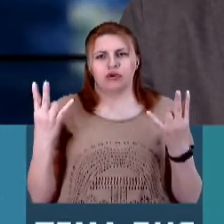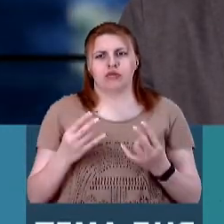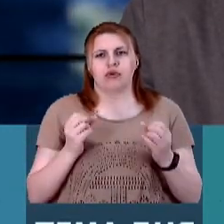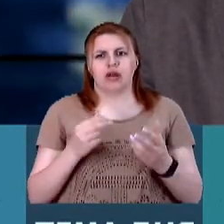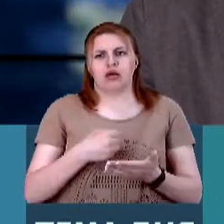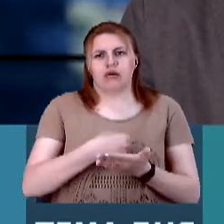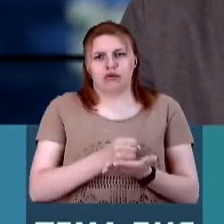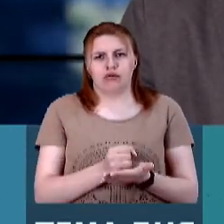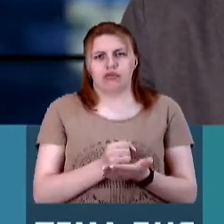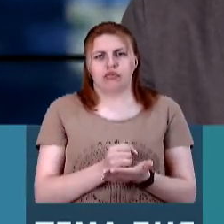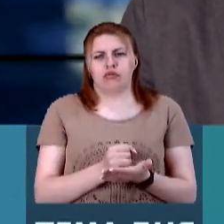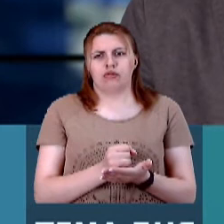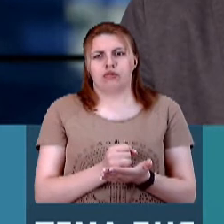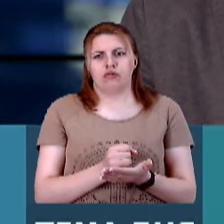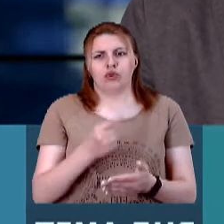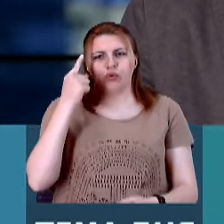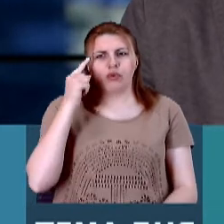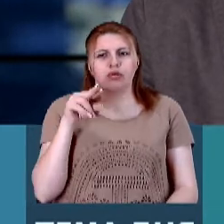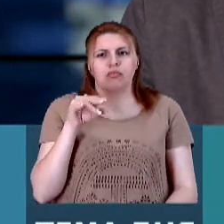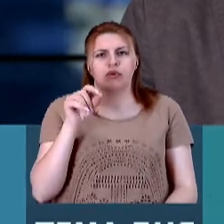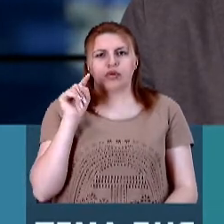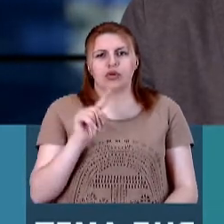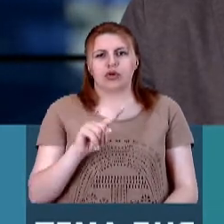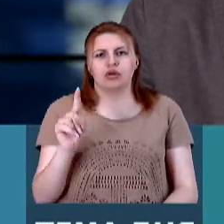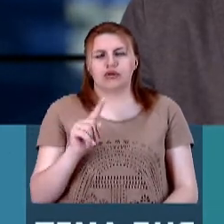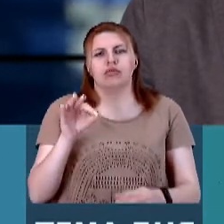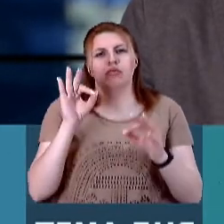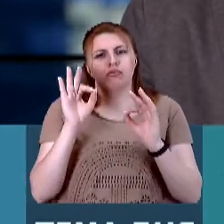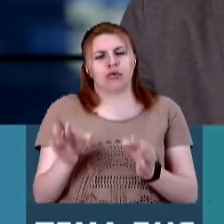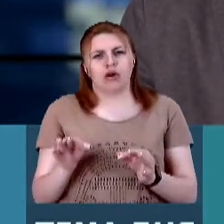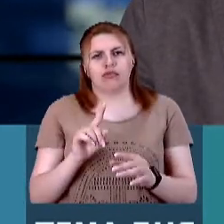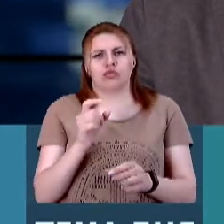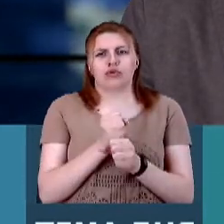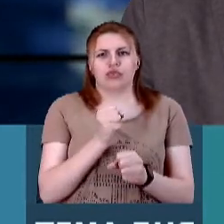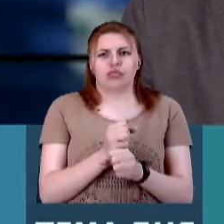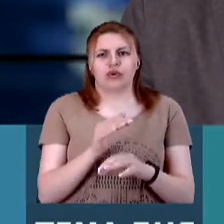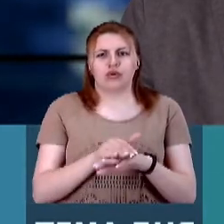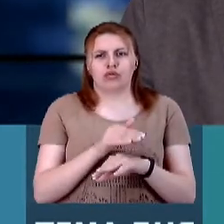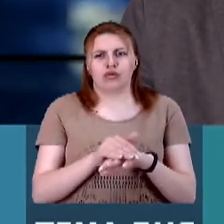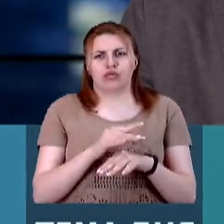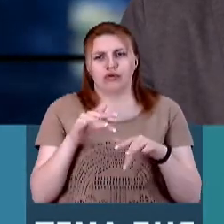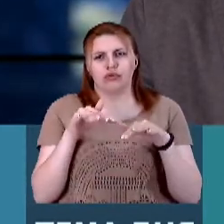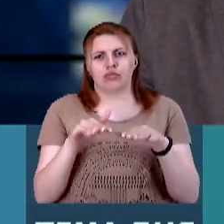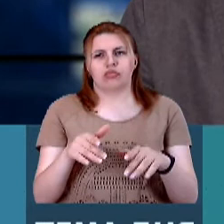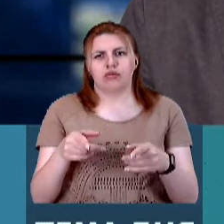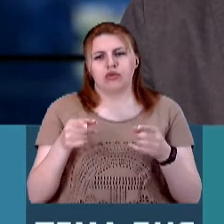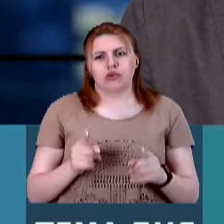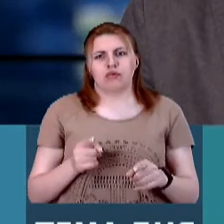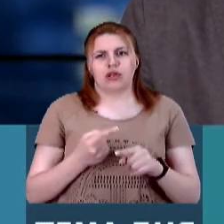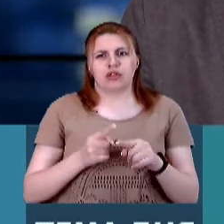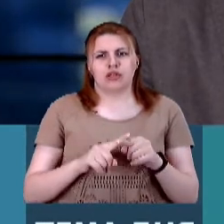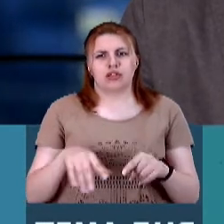і, ну, думати про те, що вони праві, вони щось роблять, якісь добрі справи. От. Насправді це все